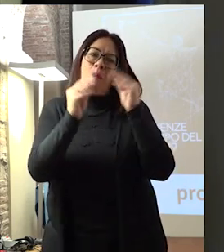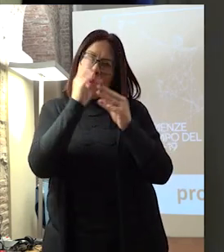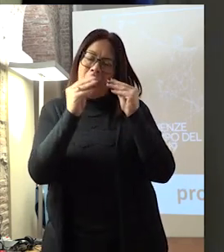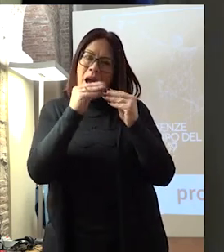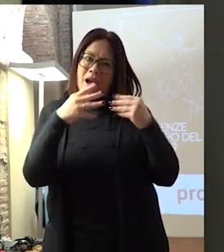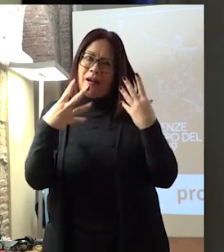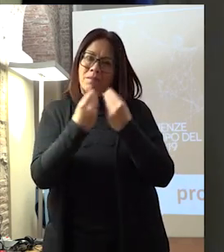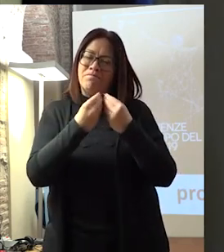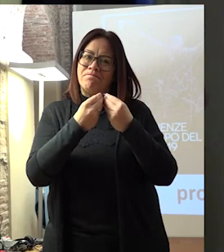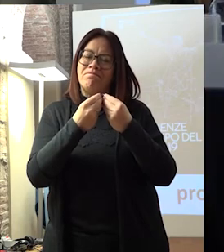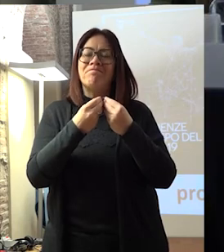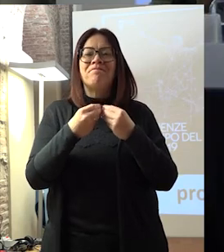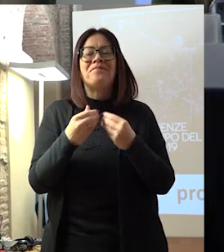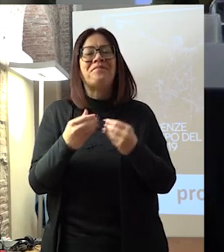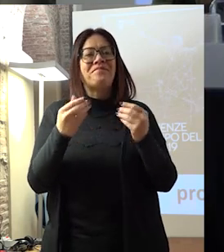insieme. Grazie.